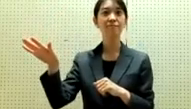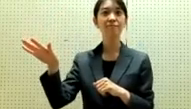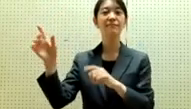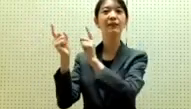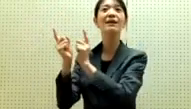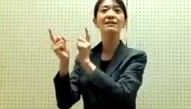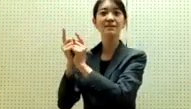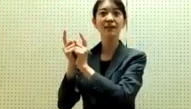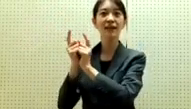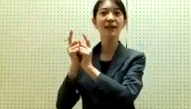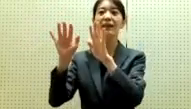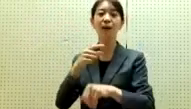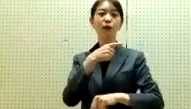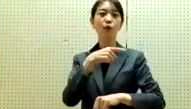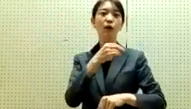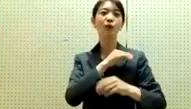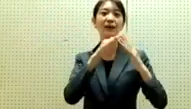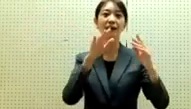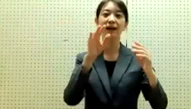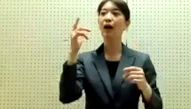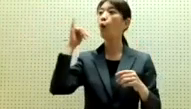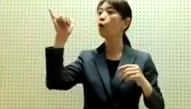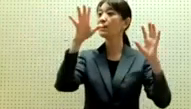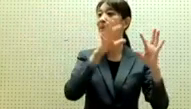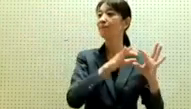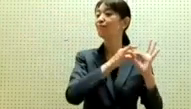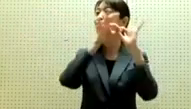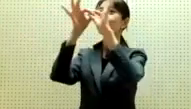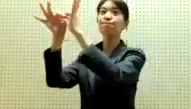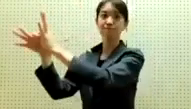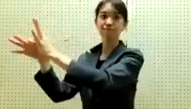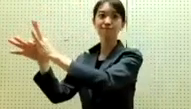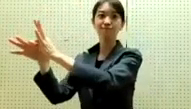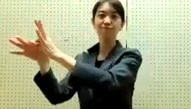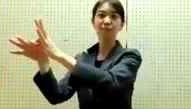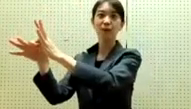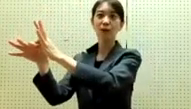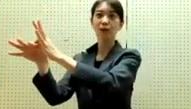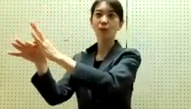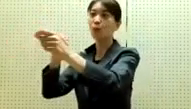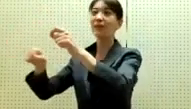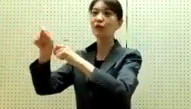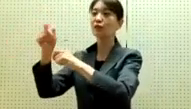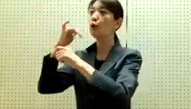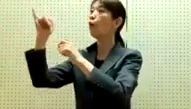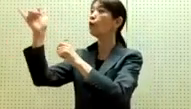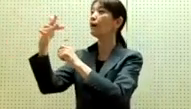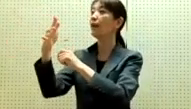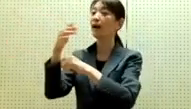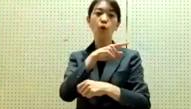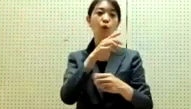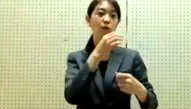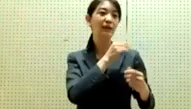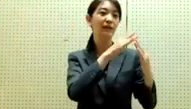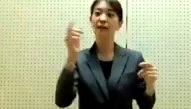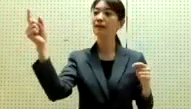ボールを投げてるところなのでじゃあ保護者の皆さんは今度は一体どんなボールを投げ返しましょうかというふうなところになるんだろうと思